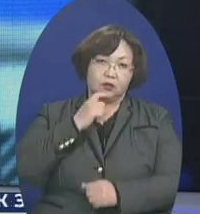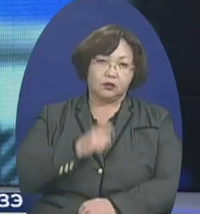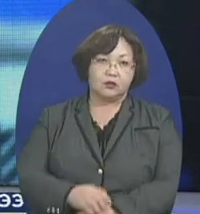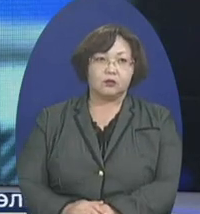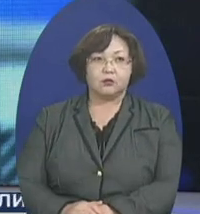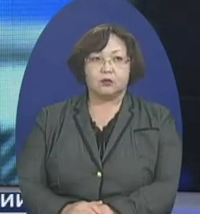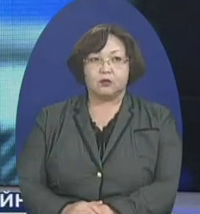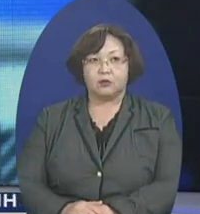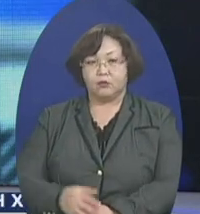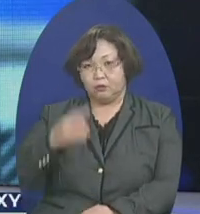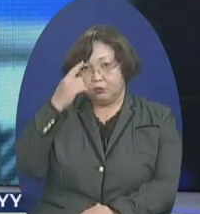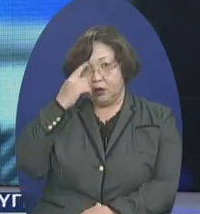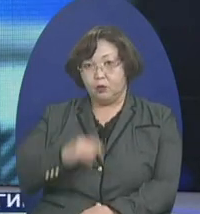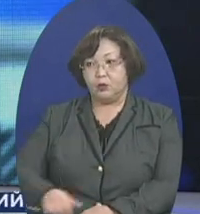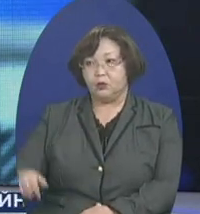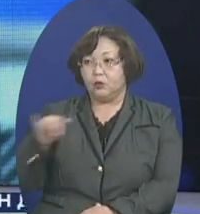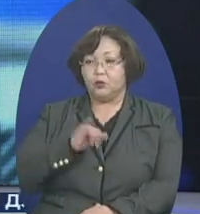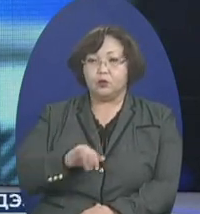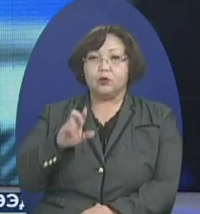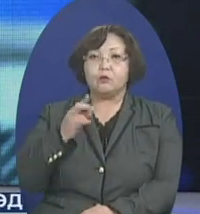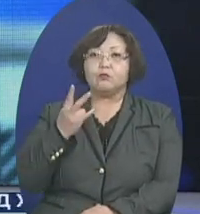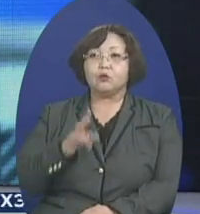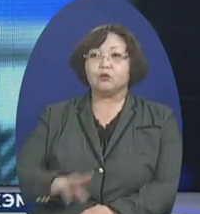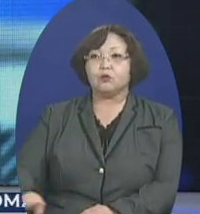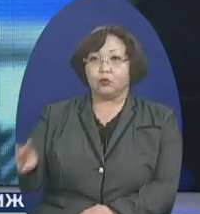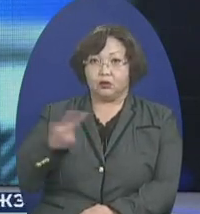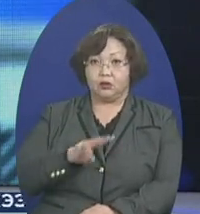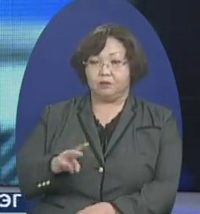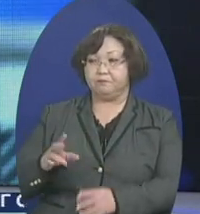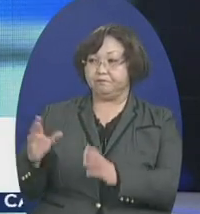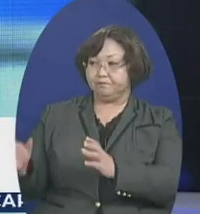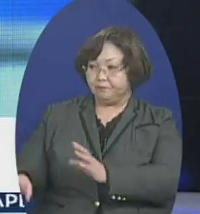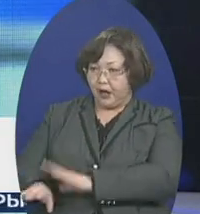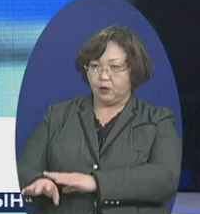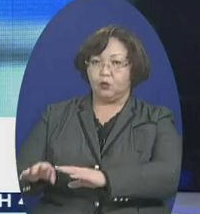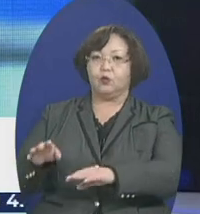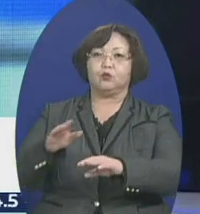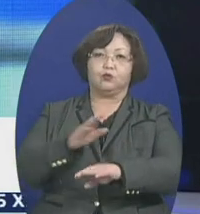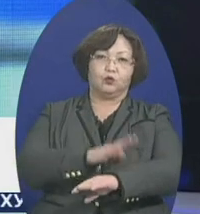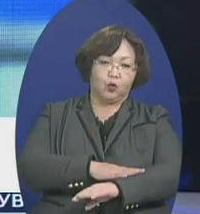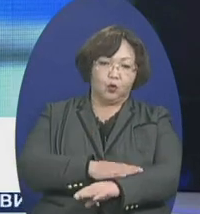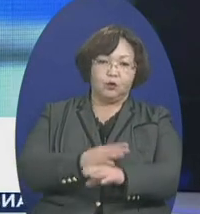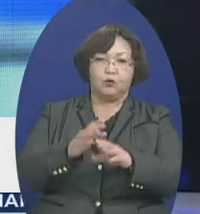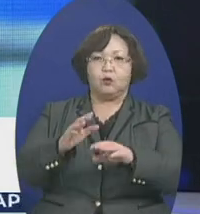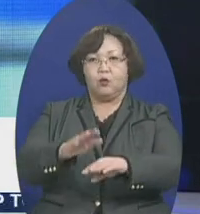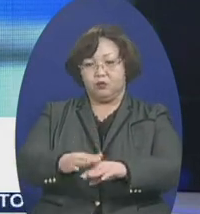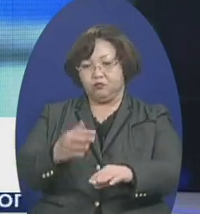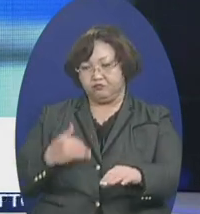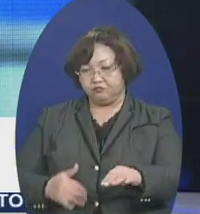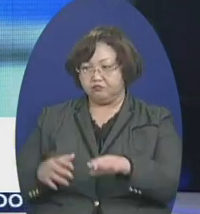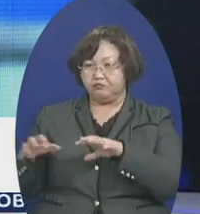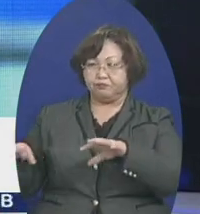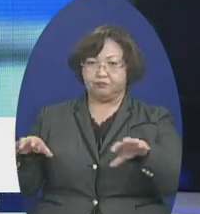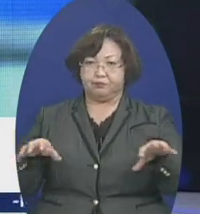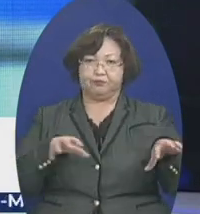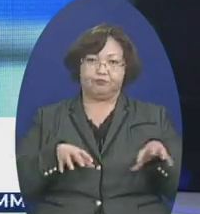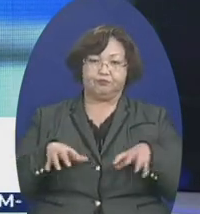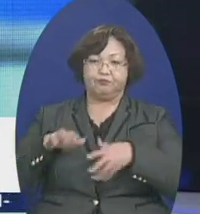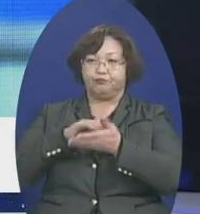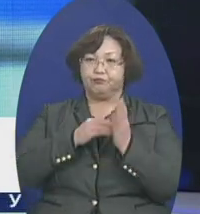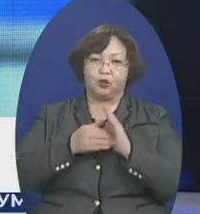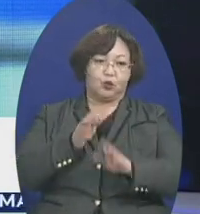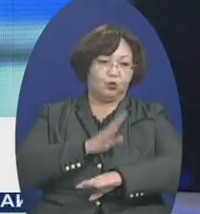Монгол улсыг бүсчилж хөгжүүлснээр төвлөрлийг сааруулах боломжтой гэж үздэг. Энэ хүрээнд зүүн бүсийг хөгжүүлэх урт болоод богино хугацааны